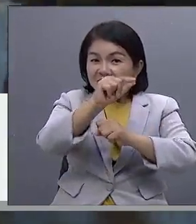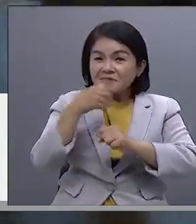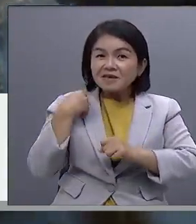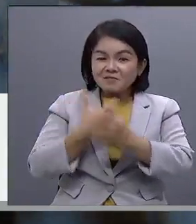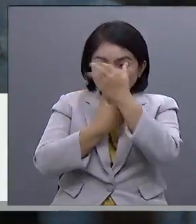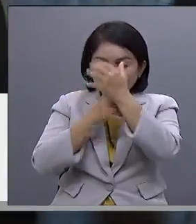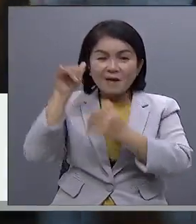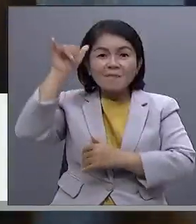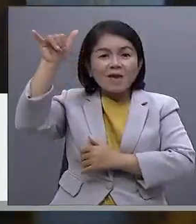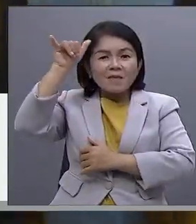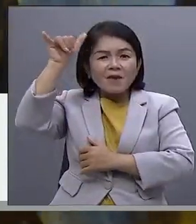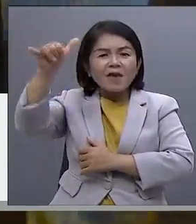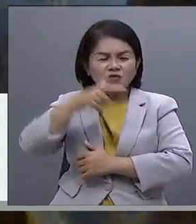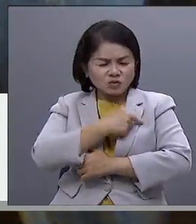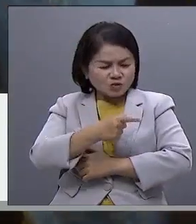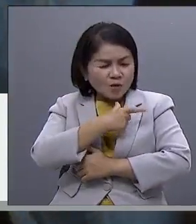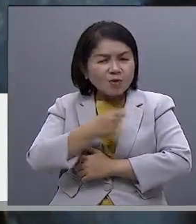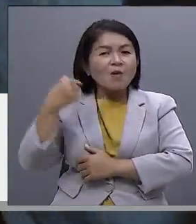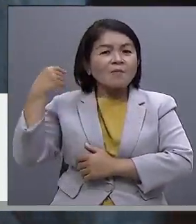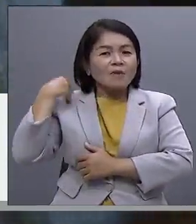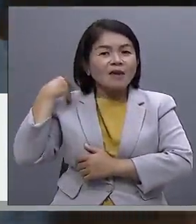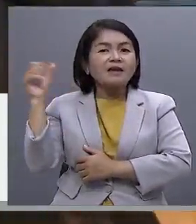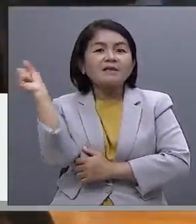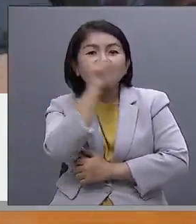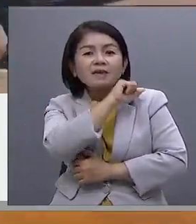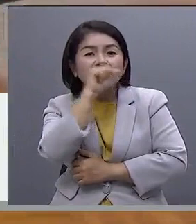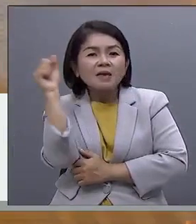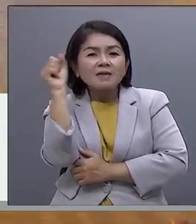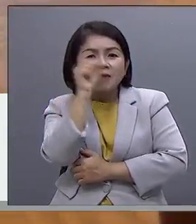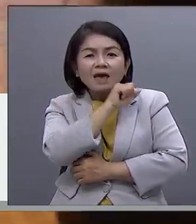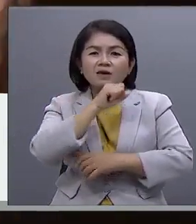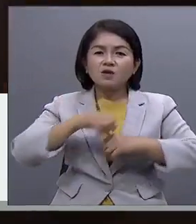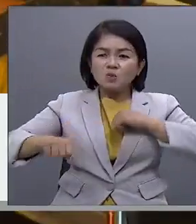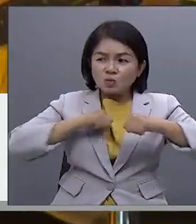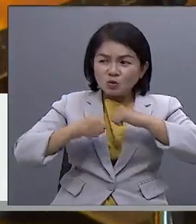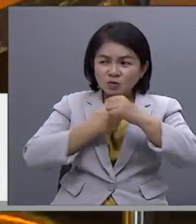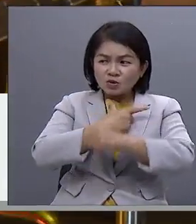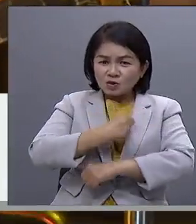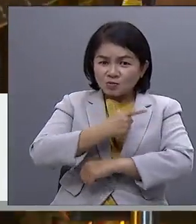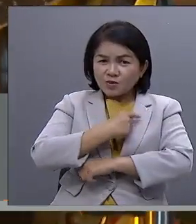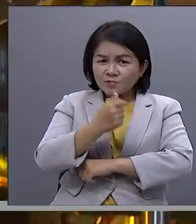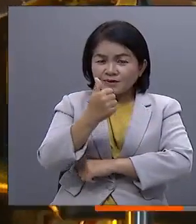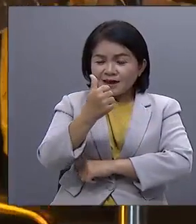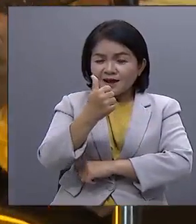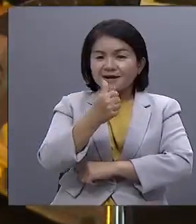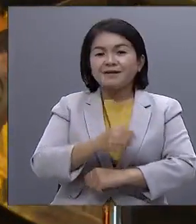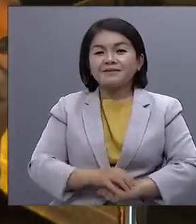ยืนยันความเป็นตำนานที่ยังมีลมหายใจกับบทเพลงที่ยังเข้าถึงใจและกลายเป็นส่วนหนึ่งของชีวิตผู้คน